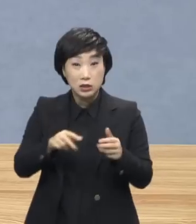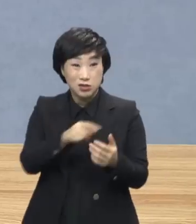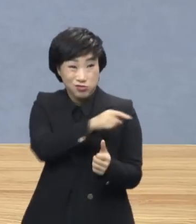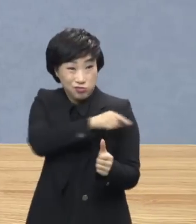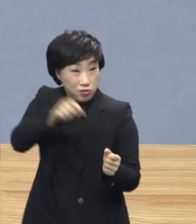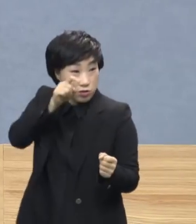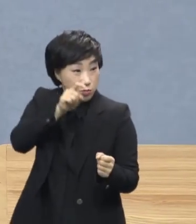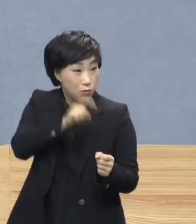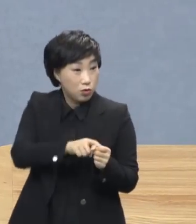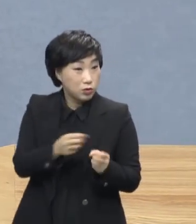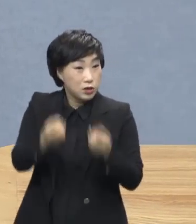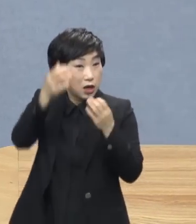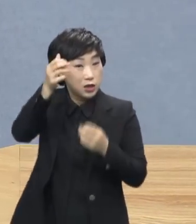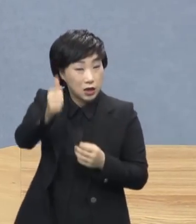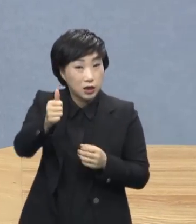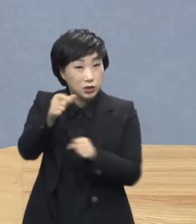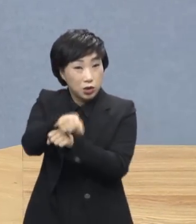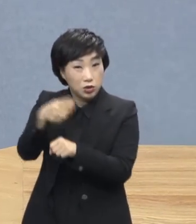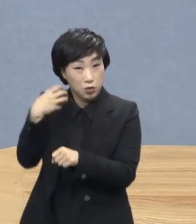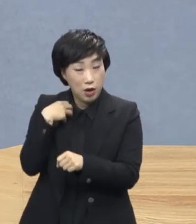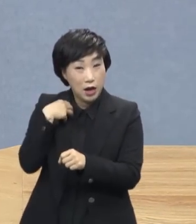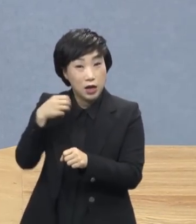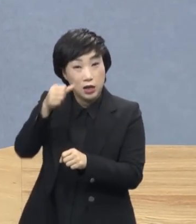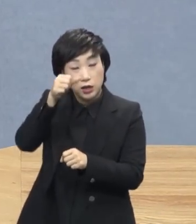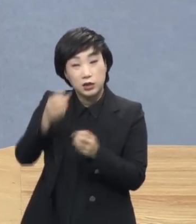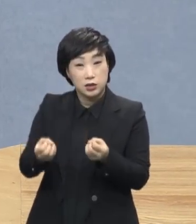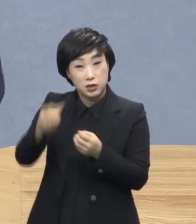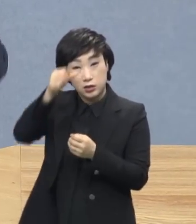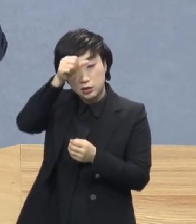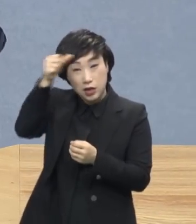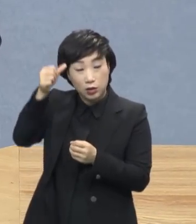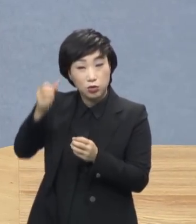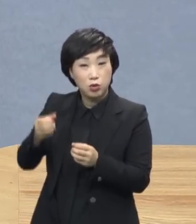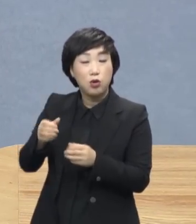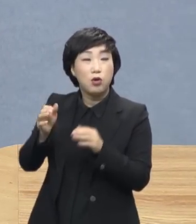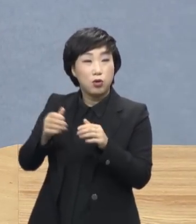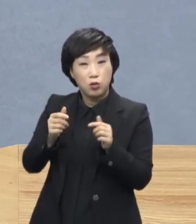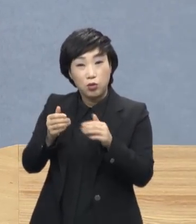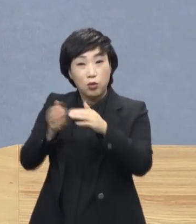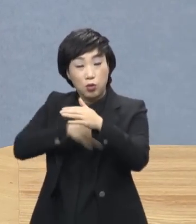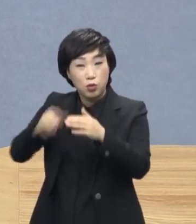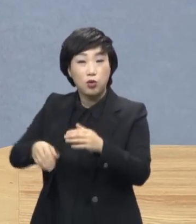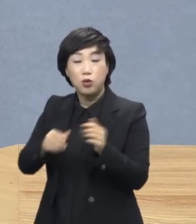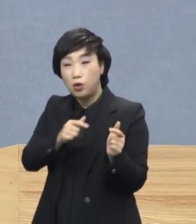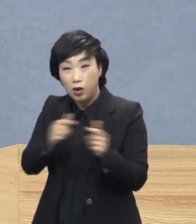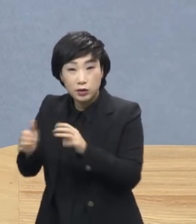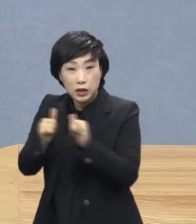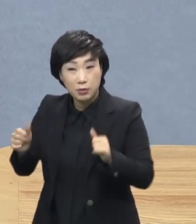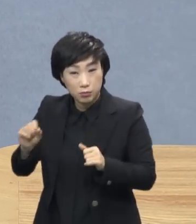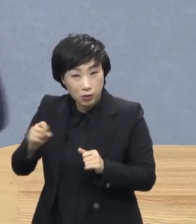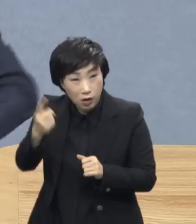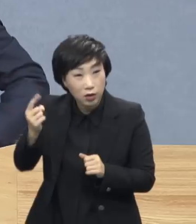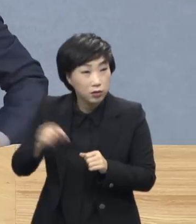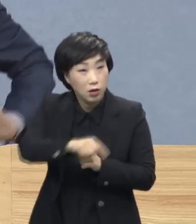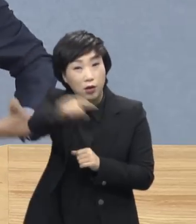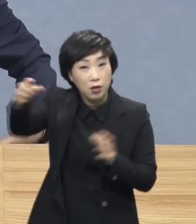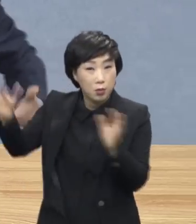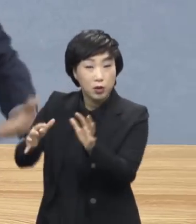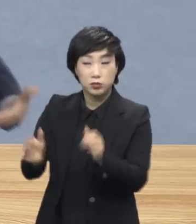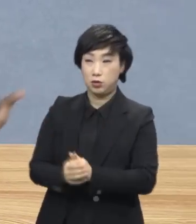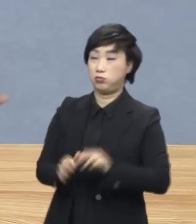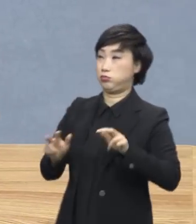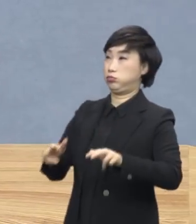그 제사장 서기관 장로 공회 앞에서 당당하게 지금 말하고 있는 거요. 왜?